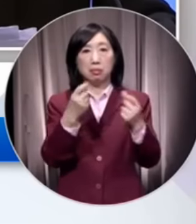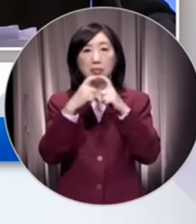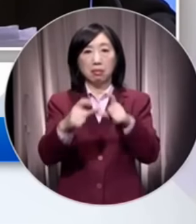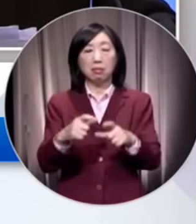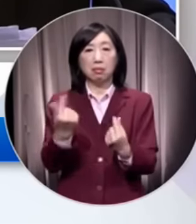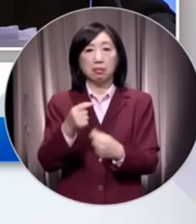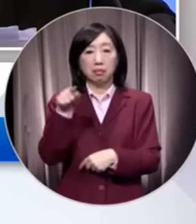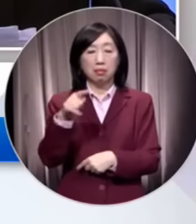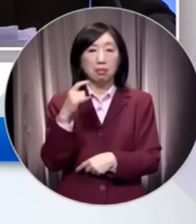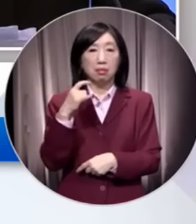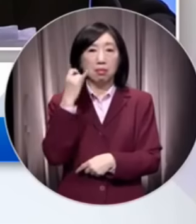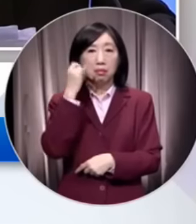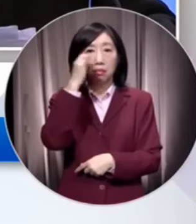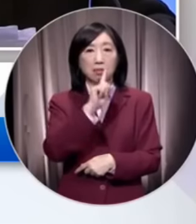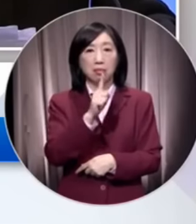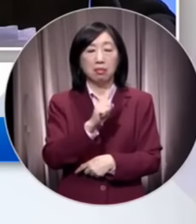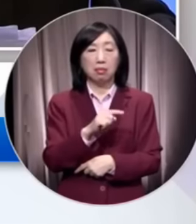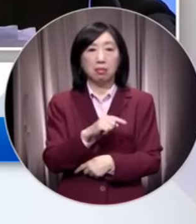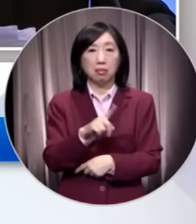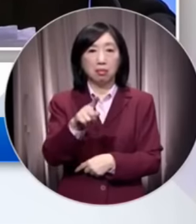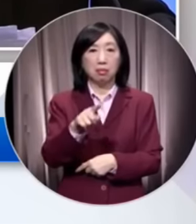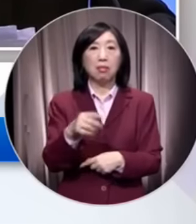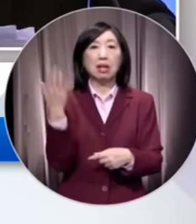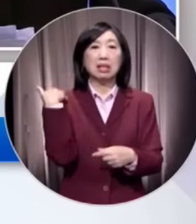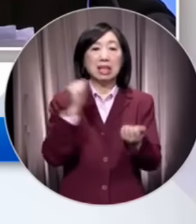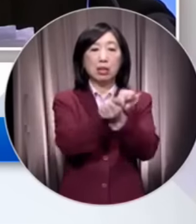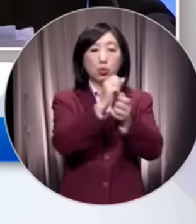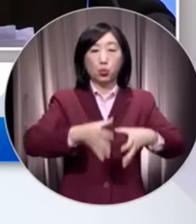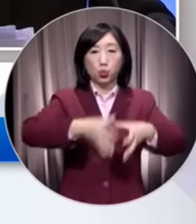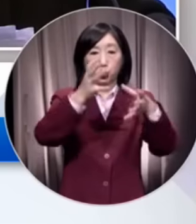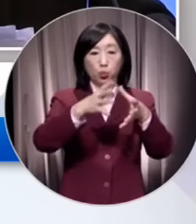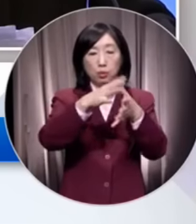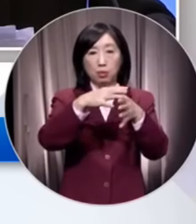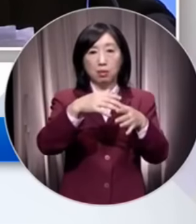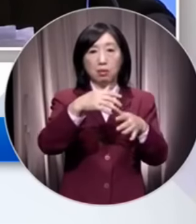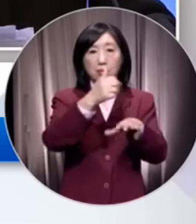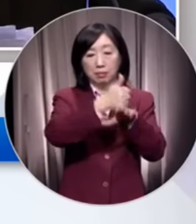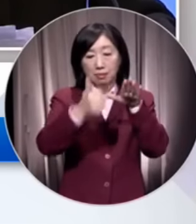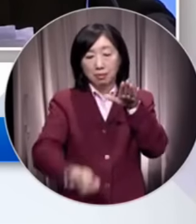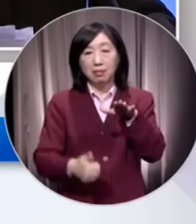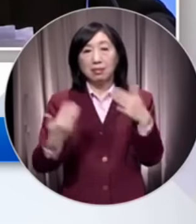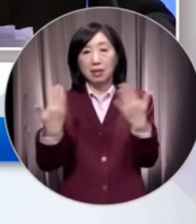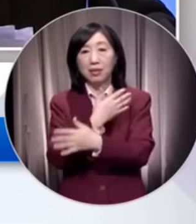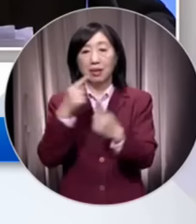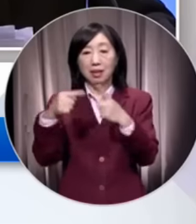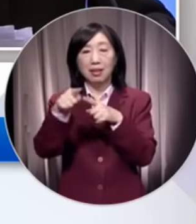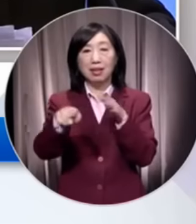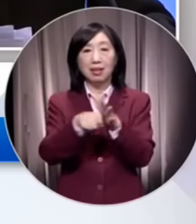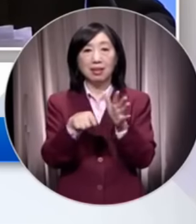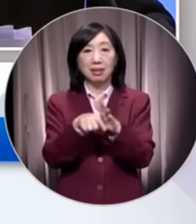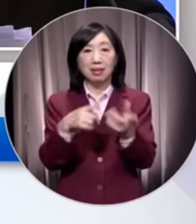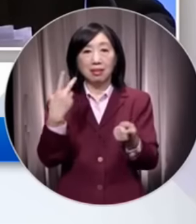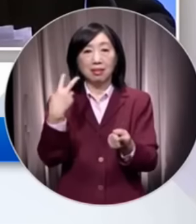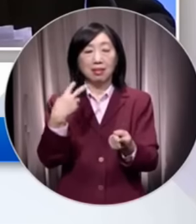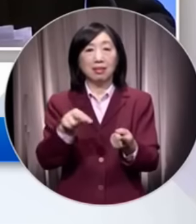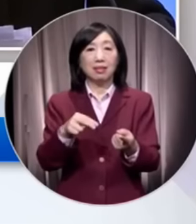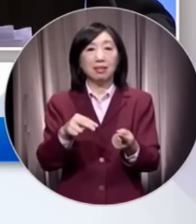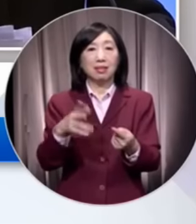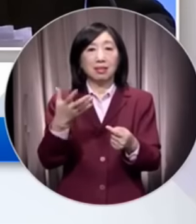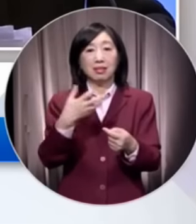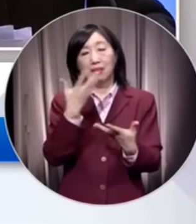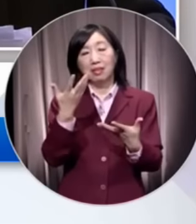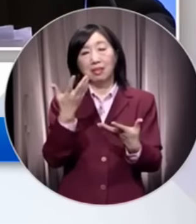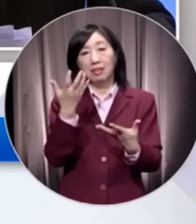到过去一年国民党除了换柱没有其他锲而不舍，排除万难的重大决策，而一切笑骂由